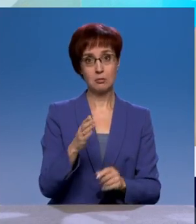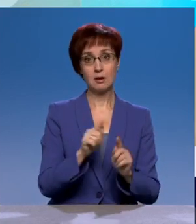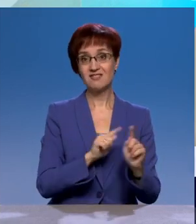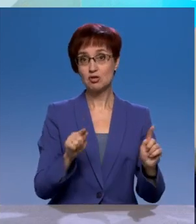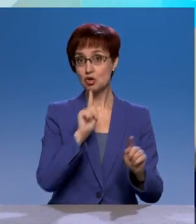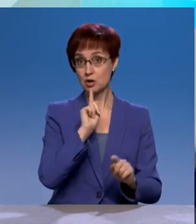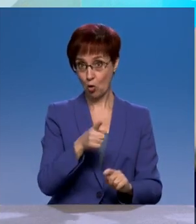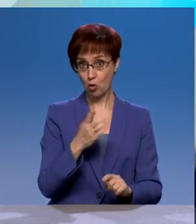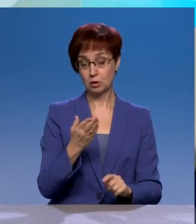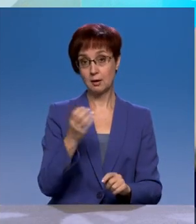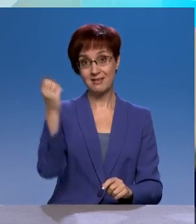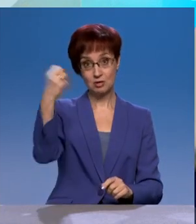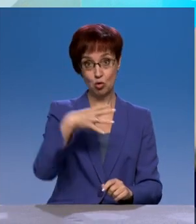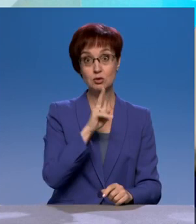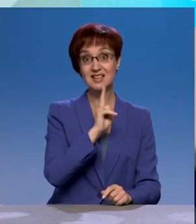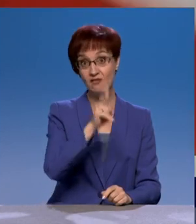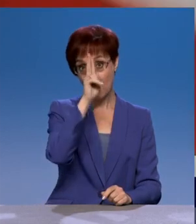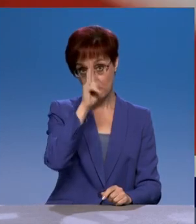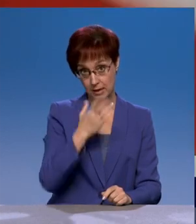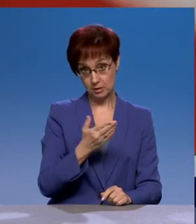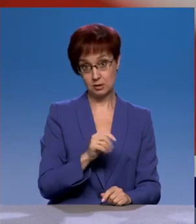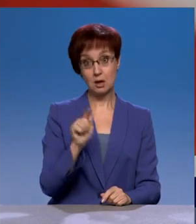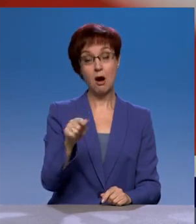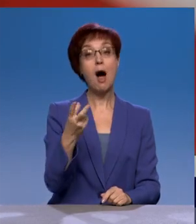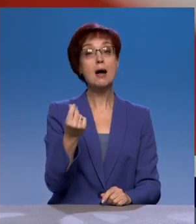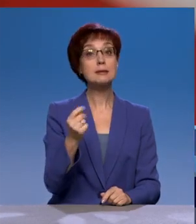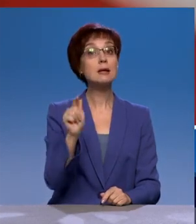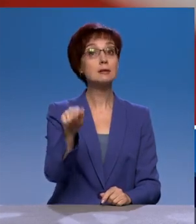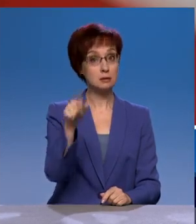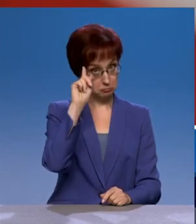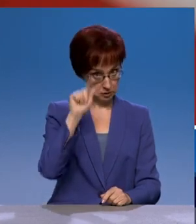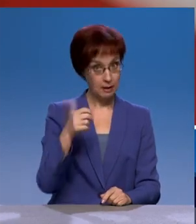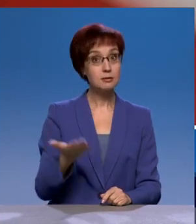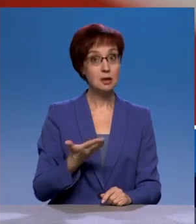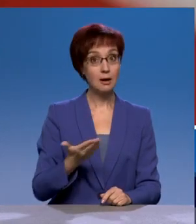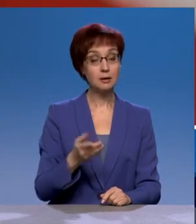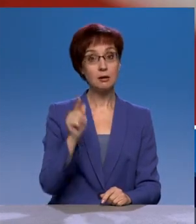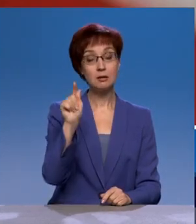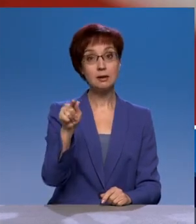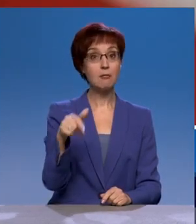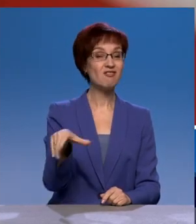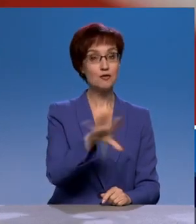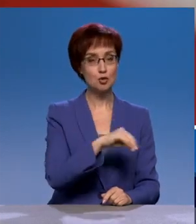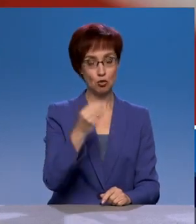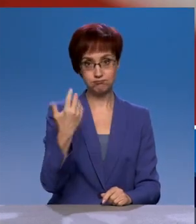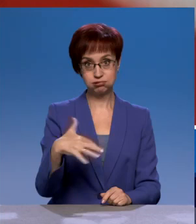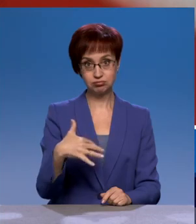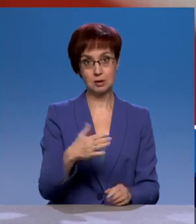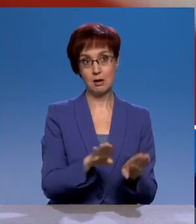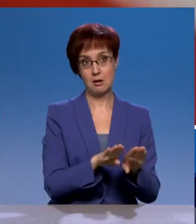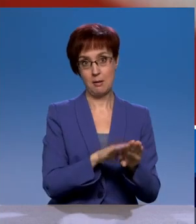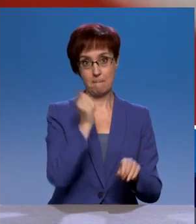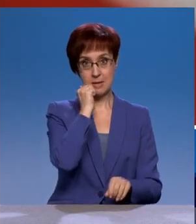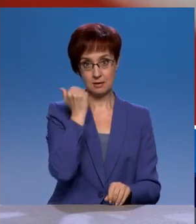погода. За 250 тысяч можно и поехать. А цены, вы знаете, какие на Чукотке? Понятно, но 250 тысяч. Дороже, чем в Москве все. Естественно, но фруктов нет, овощей